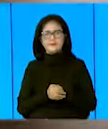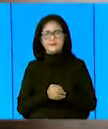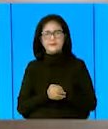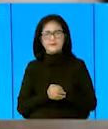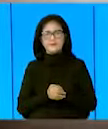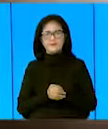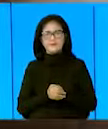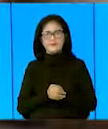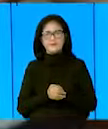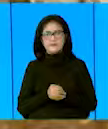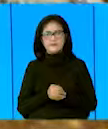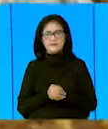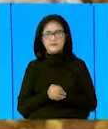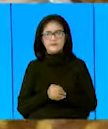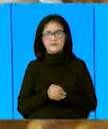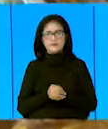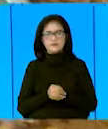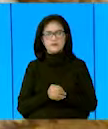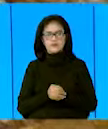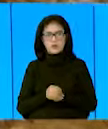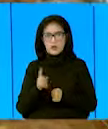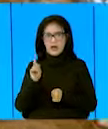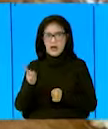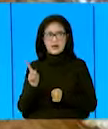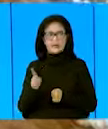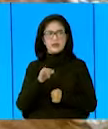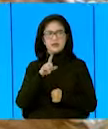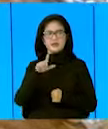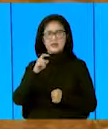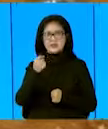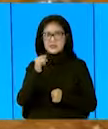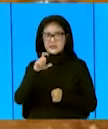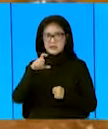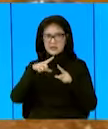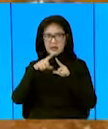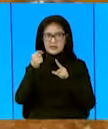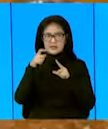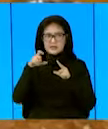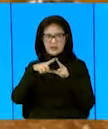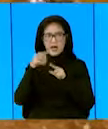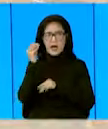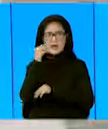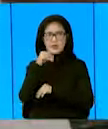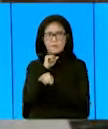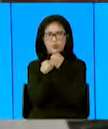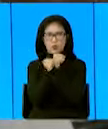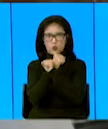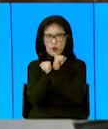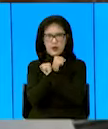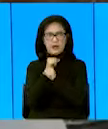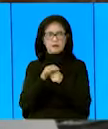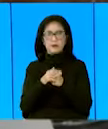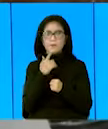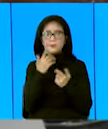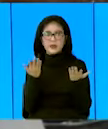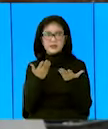Selain rica-rica dada dan paha atas, juga tersedia rica-rica balungan ayam yang banyak diburu pelanggan. Biasa sama